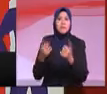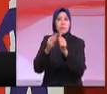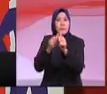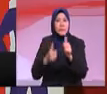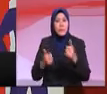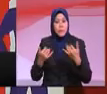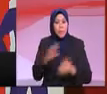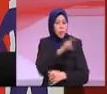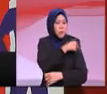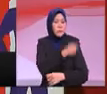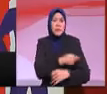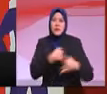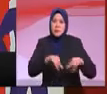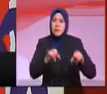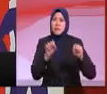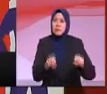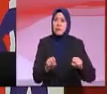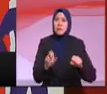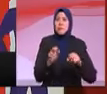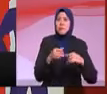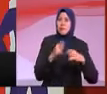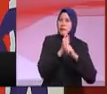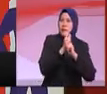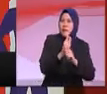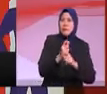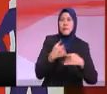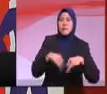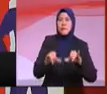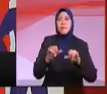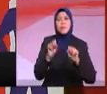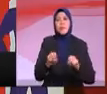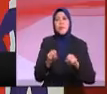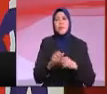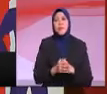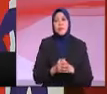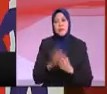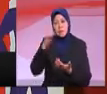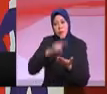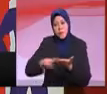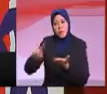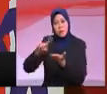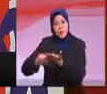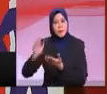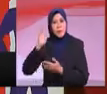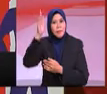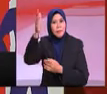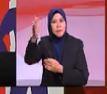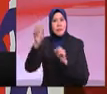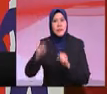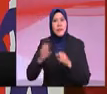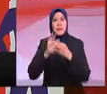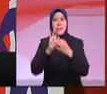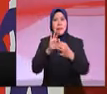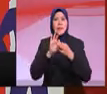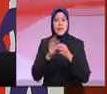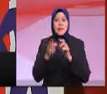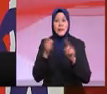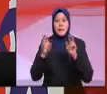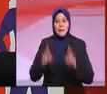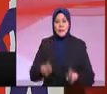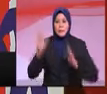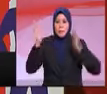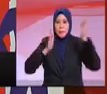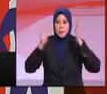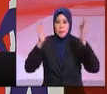kita masih mampu bertahan. Dan kita harapkan dalam minggu-minggu akan datang kita dapat kerjasama yang padu daripada rakyat Malaysia